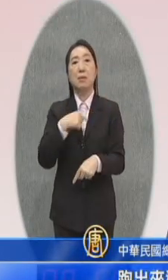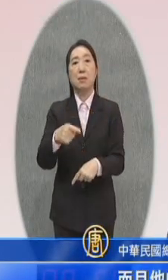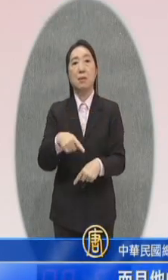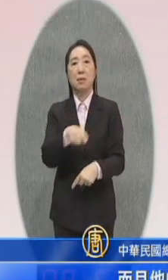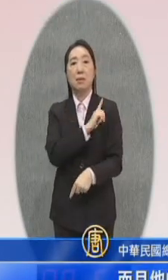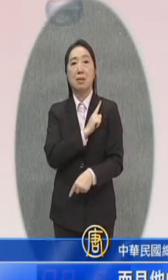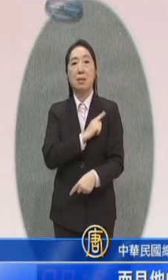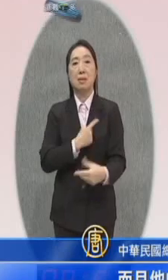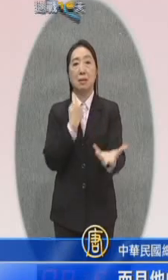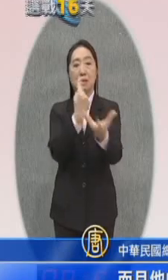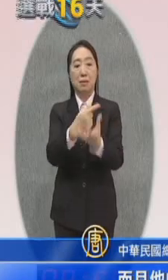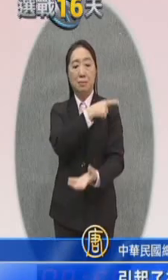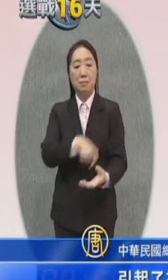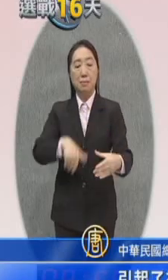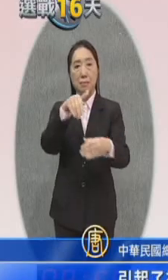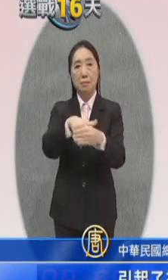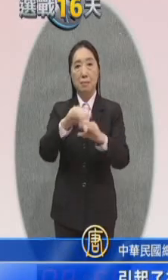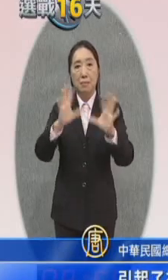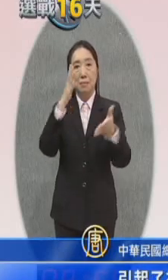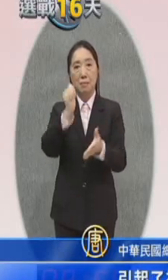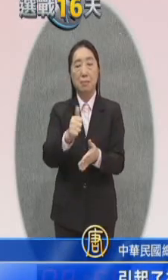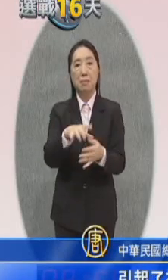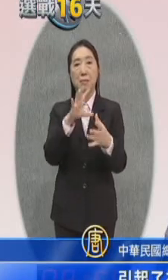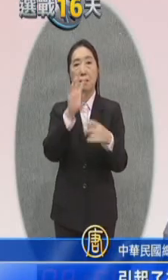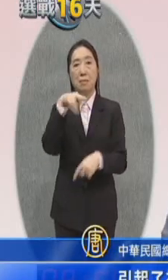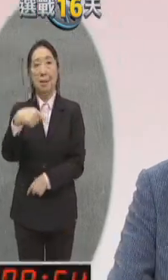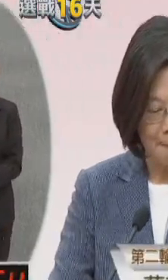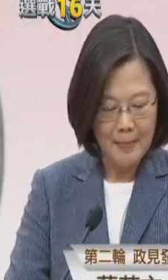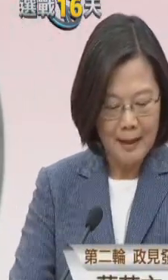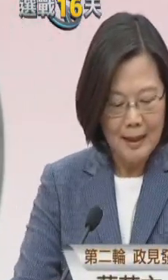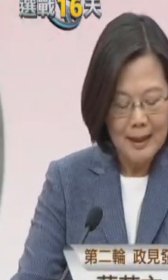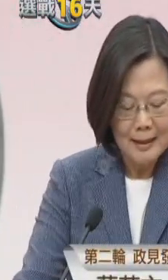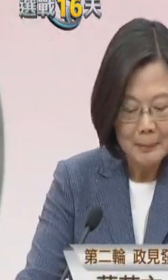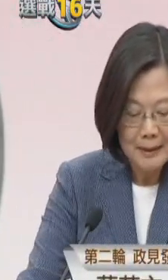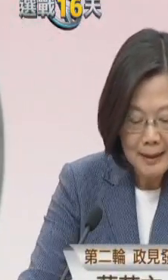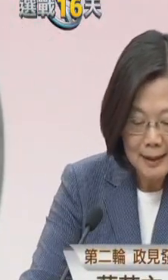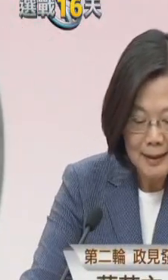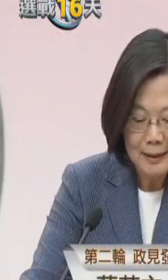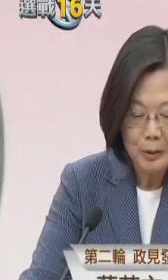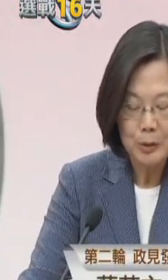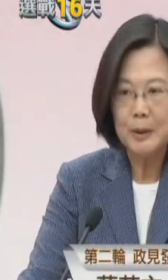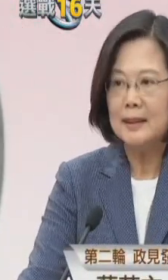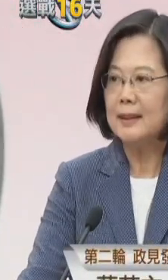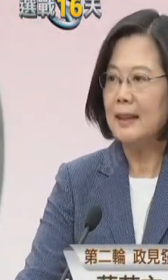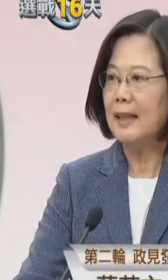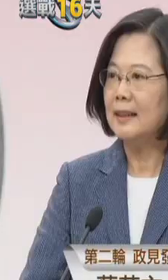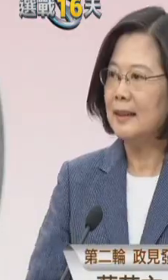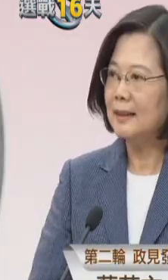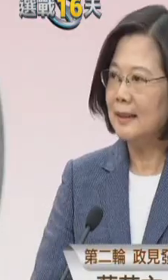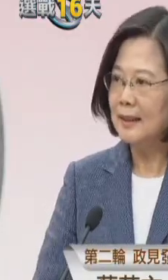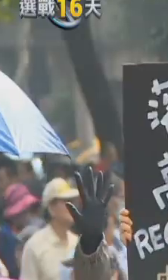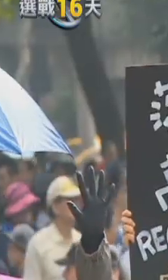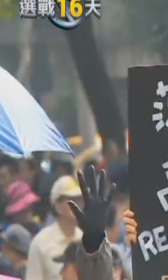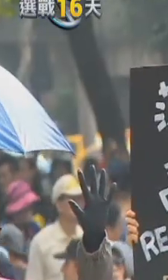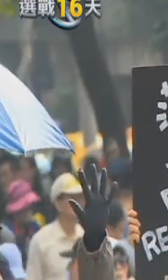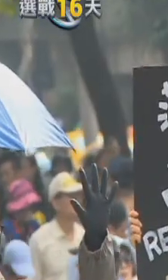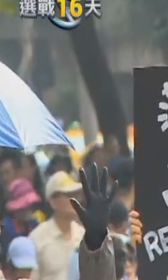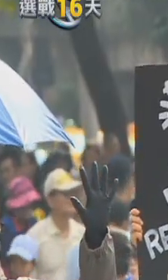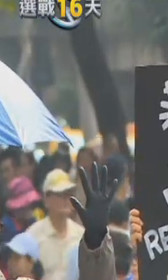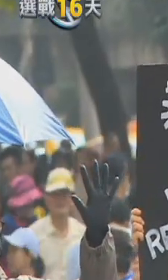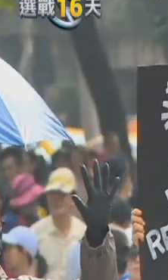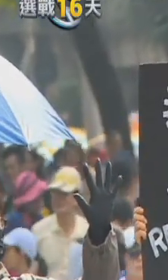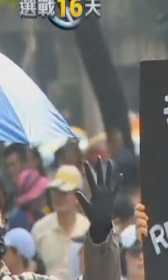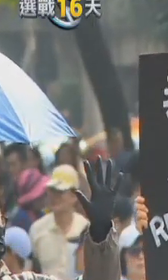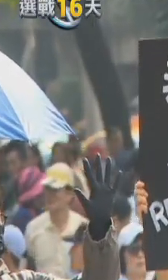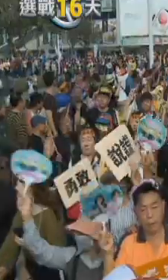统。而且他的言论引起社会很多的争论嘛。 不过两人之间的交锋不止在经济议题，针对上周